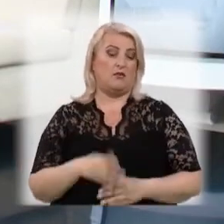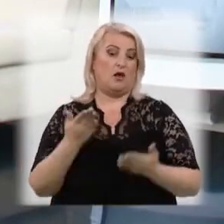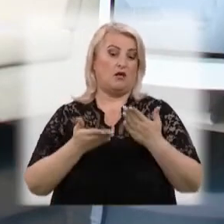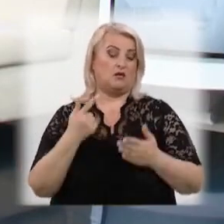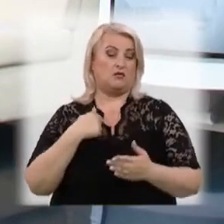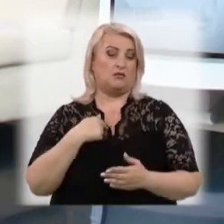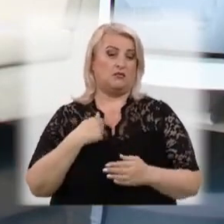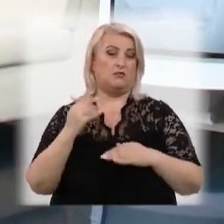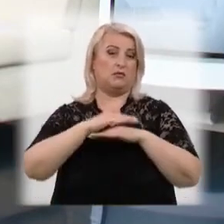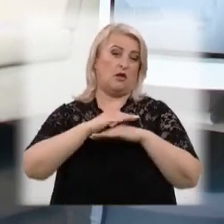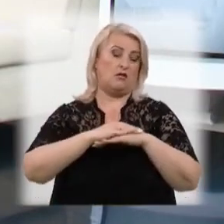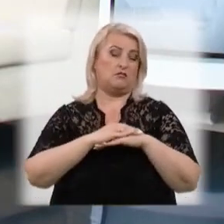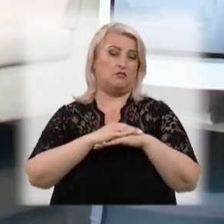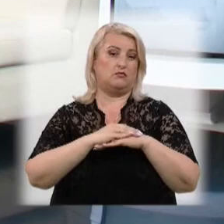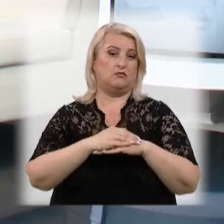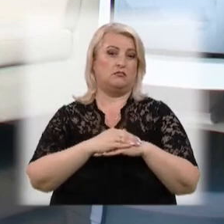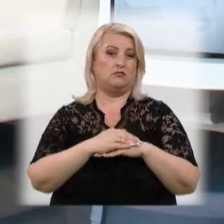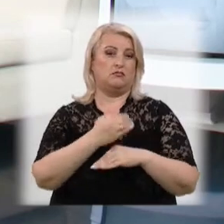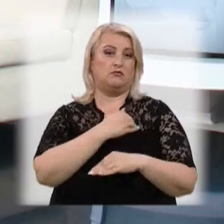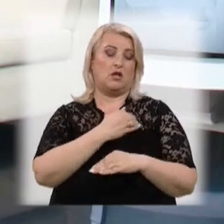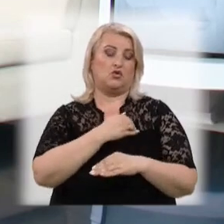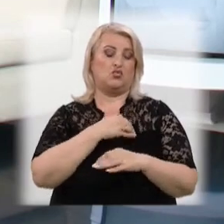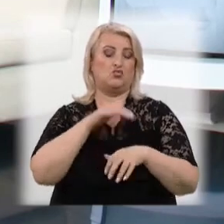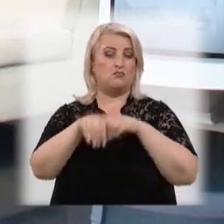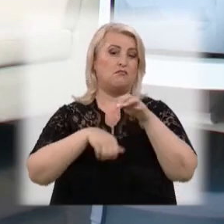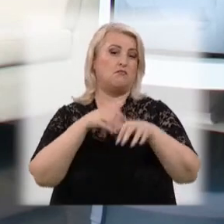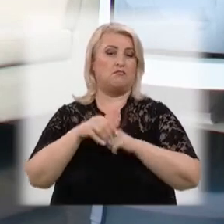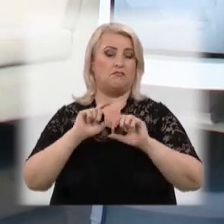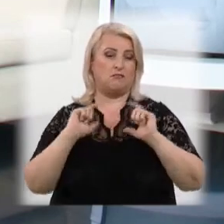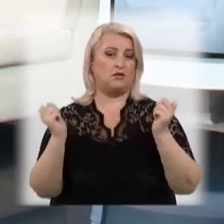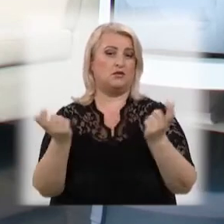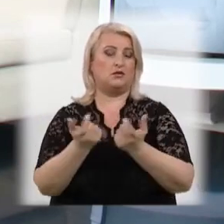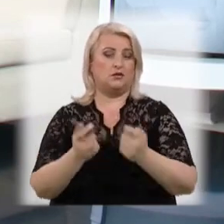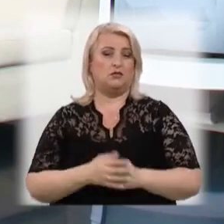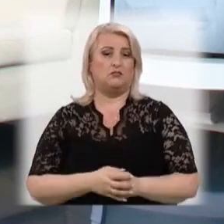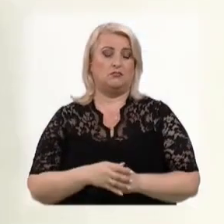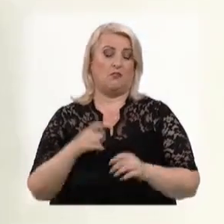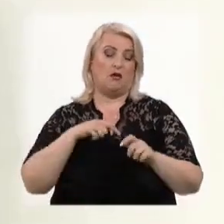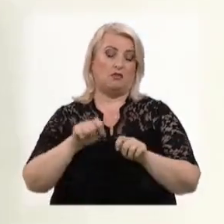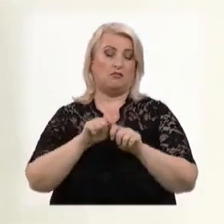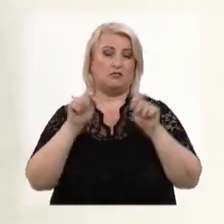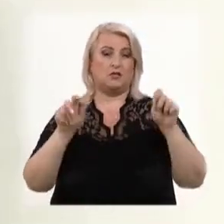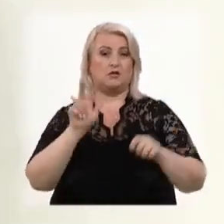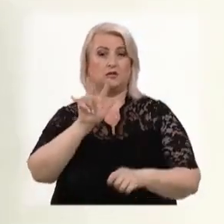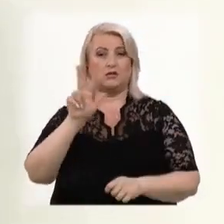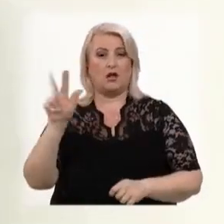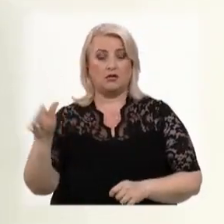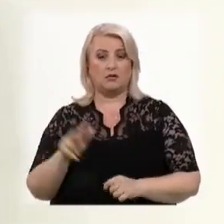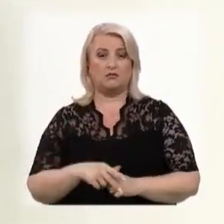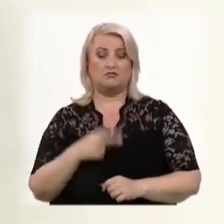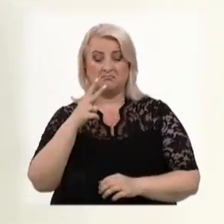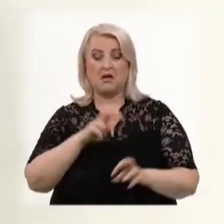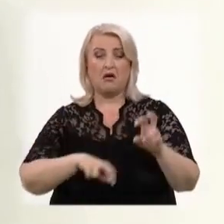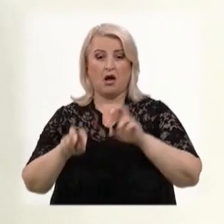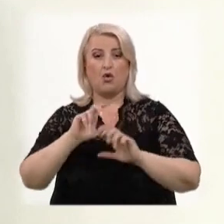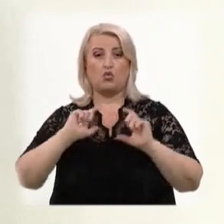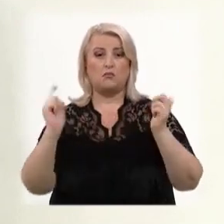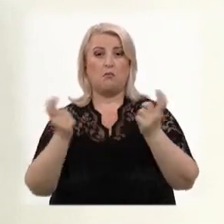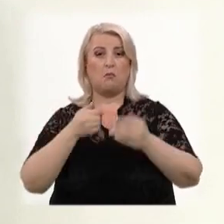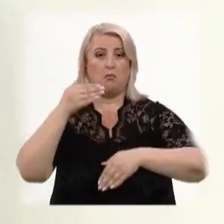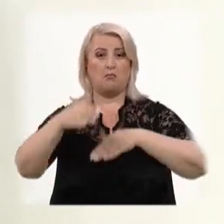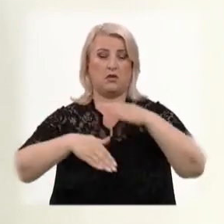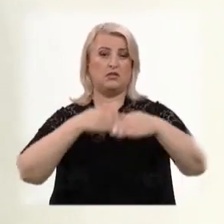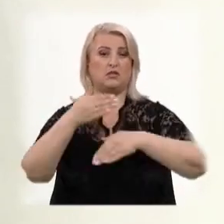și vreau piscină da și eu intru pe un site acum Eu intru pe site uri și ca un basm Da